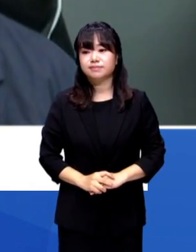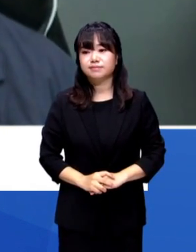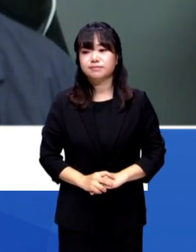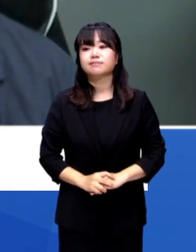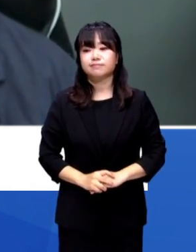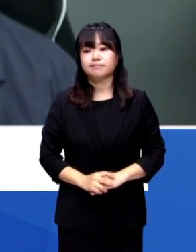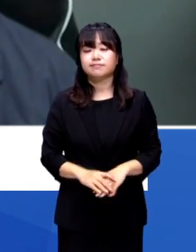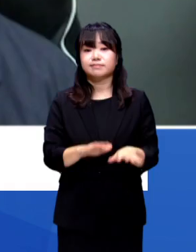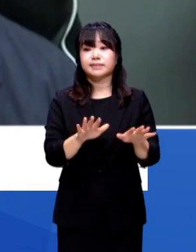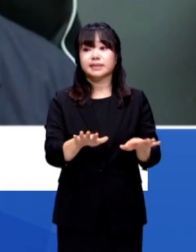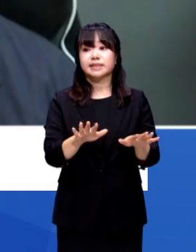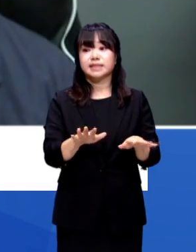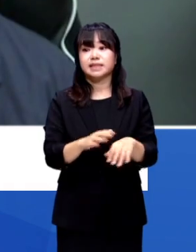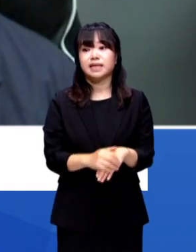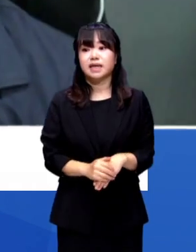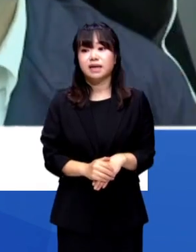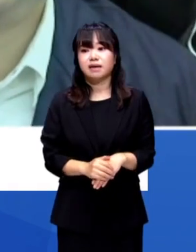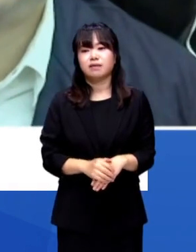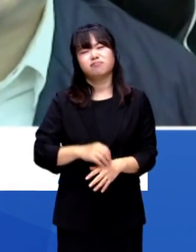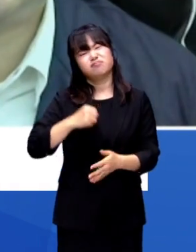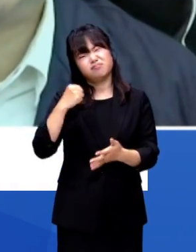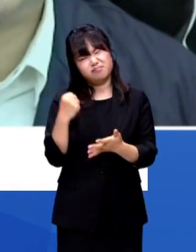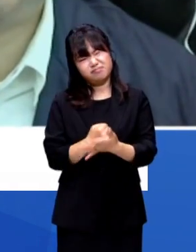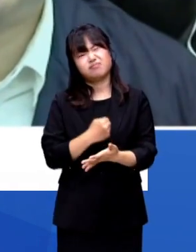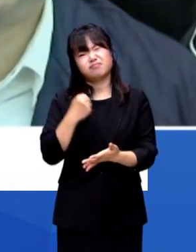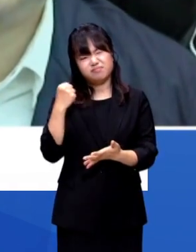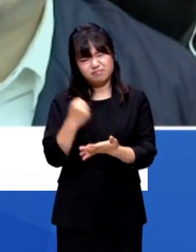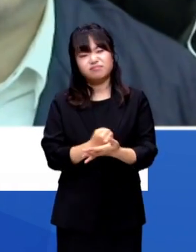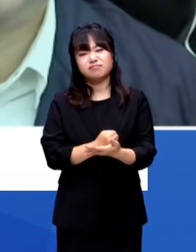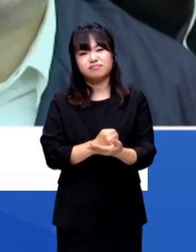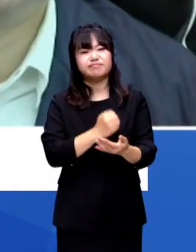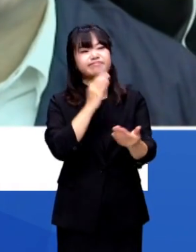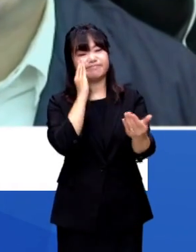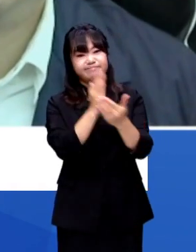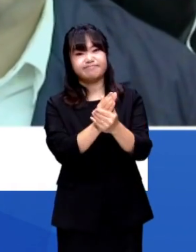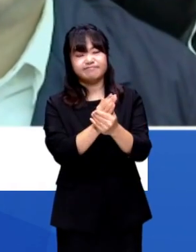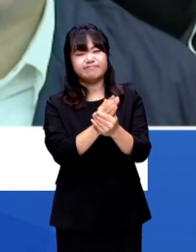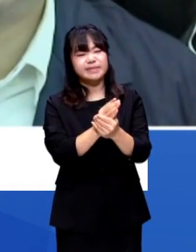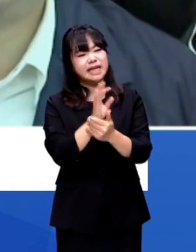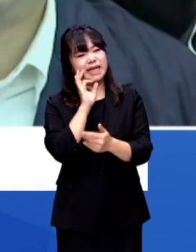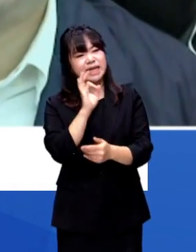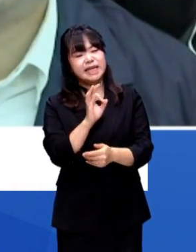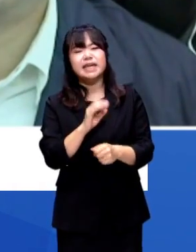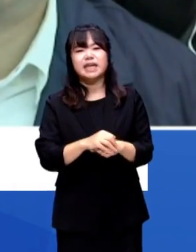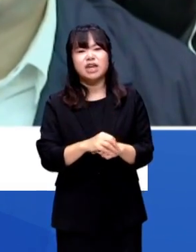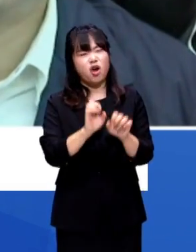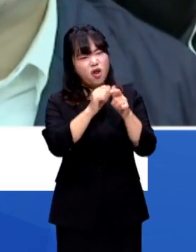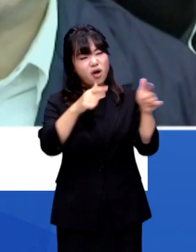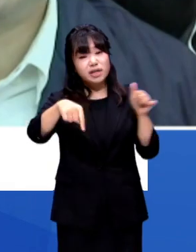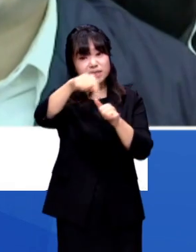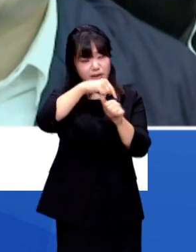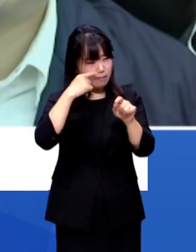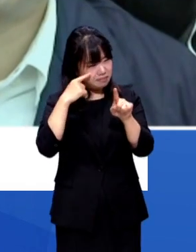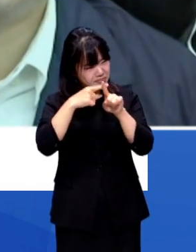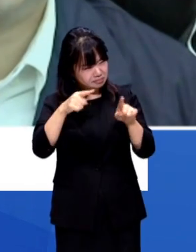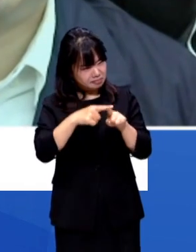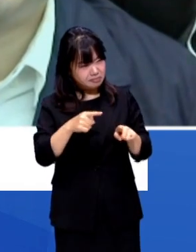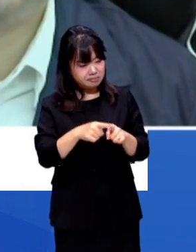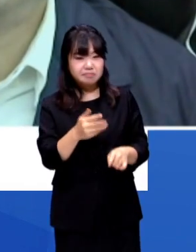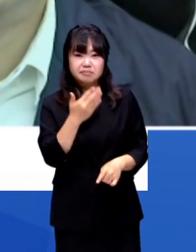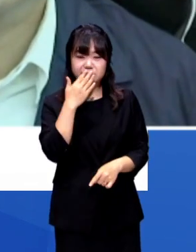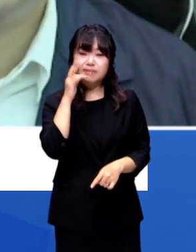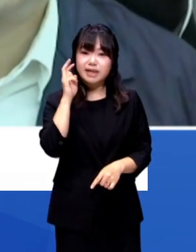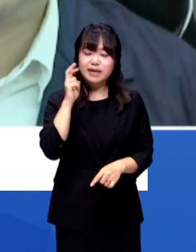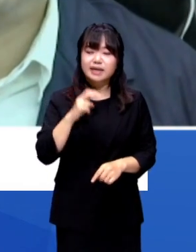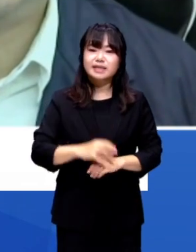네, 이번에 굉장히 안타까운 이제 참사가 발생을 했는데요. 뭐 여러 가지 측면으로 분석들이 나올 거라고 보고